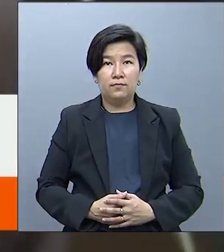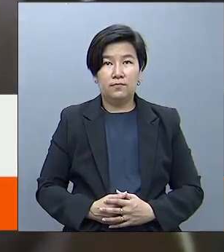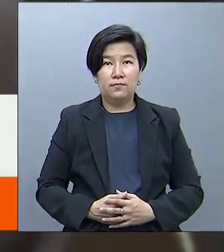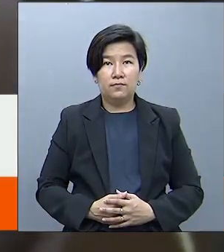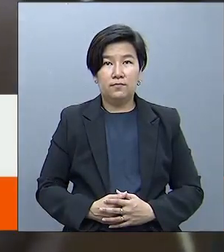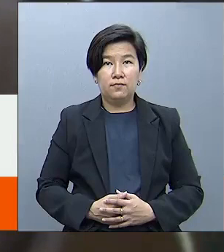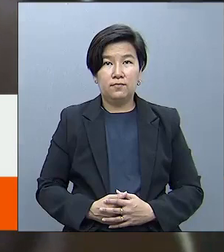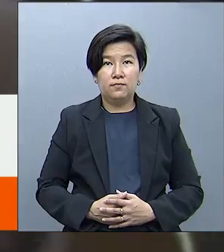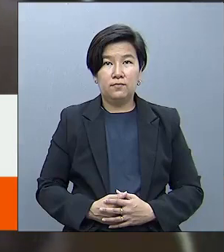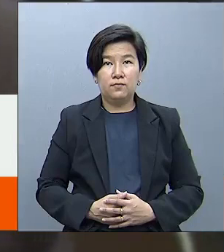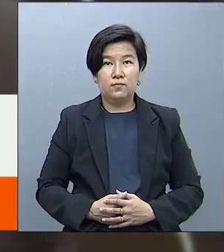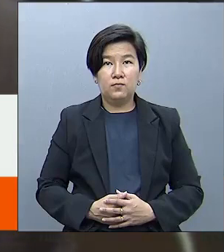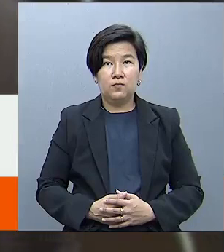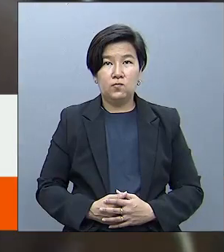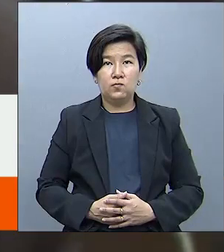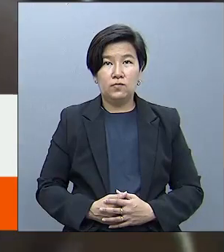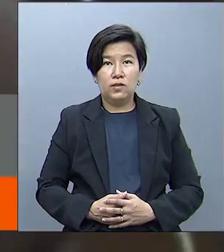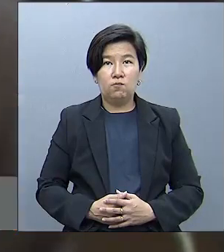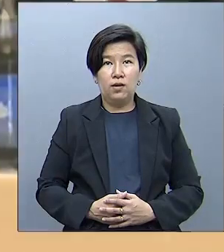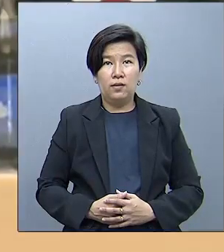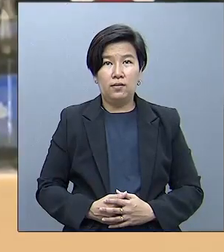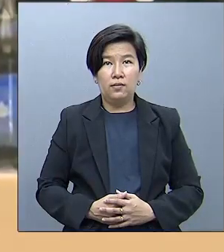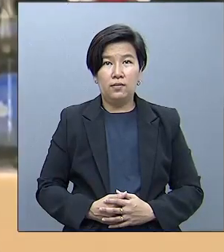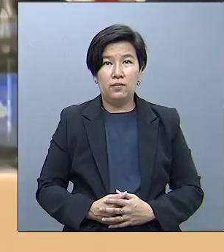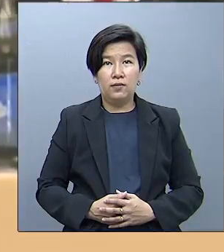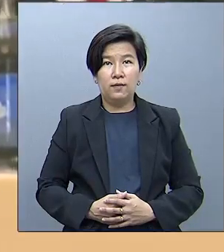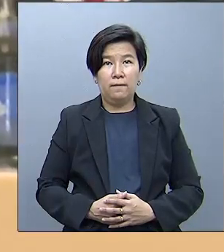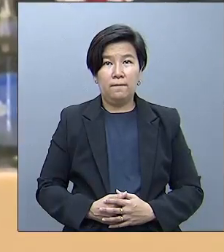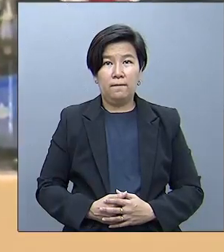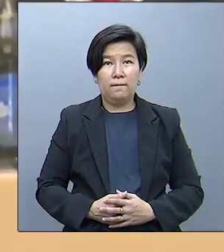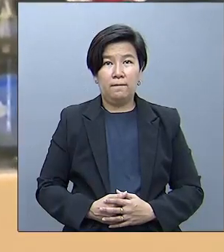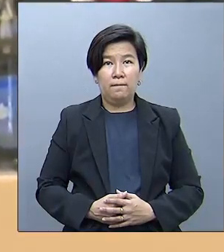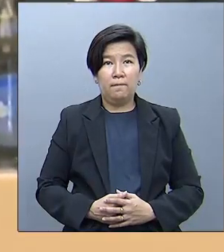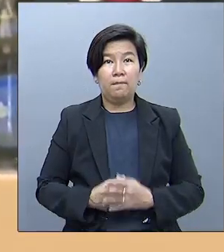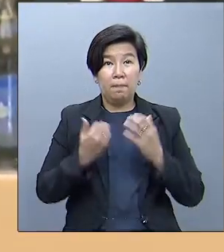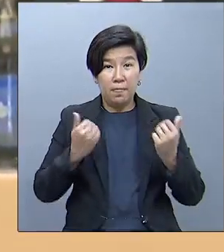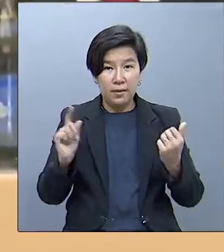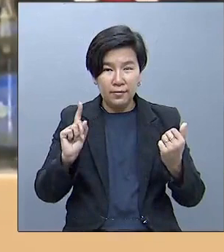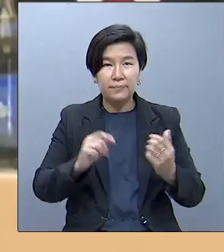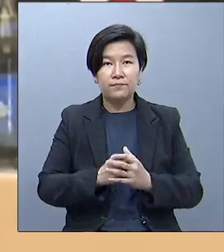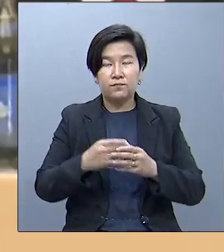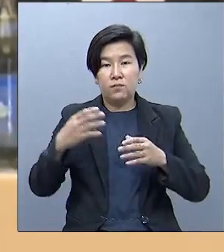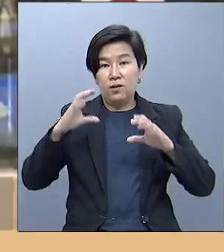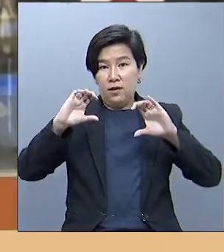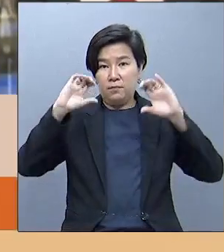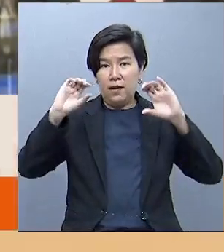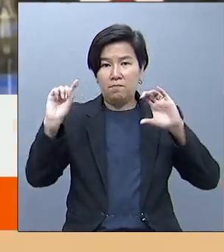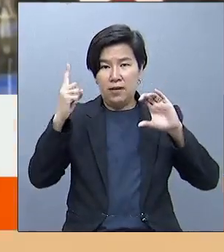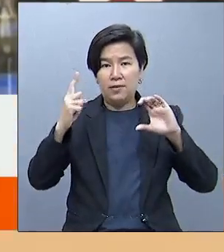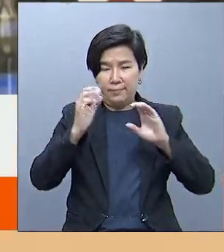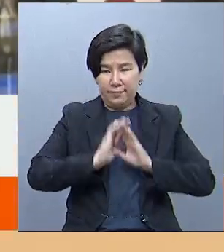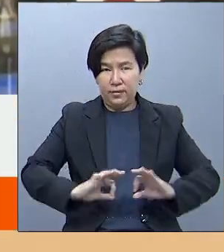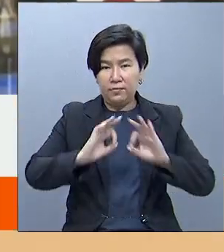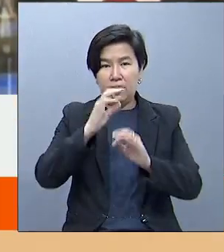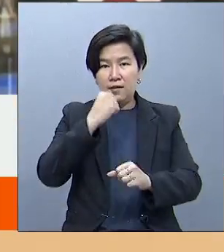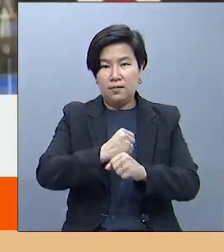ในพรรคที่เราร่วมกันจัดตั้งร่วมกับพรรคแกนนำคือก้าวไกล ใหม่จะทำหน้าที่อย่างซื่อสัตย์ต่ออำ